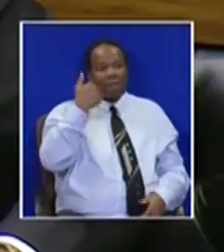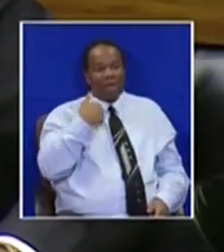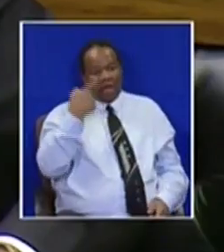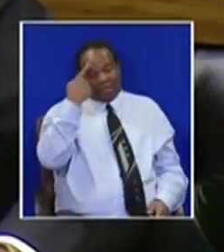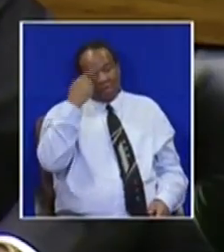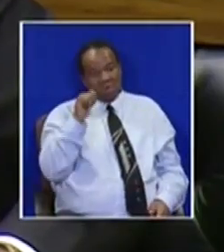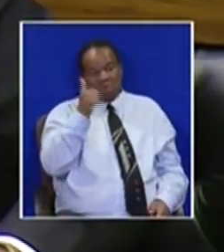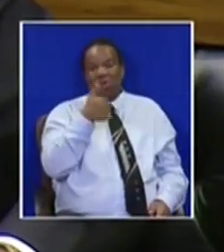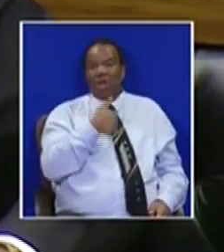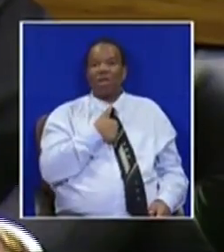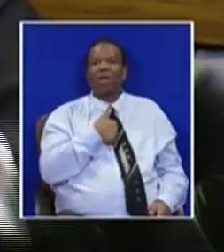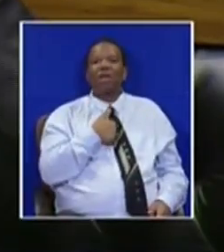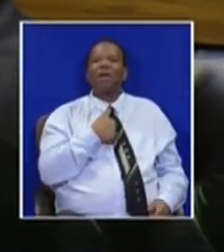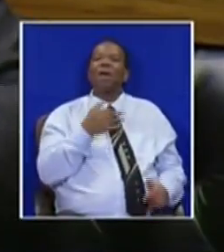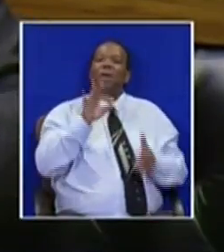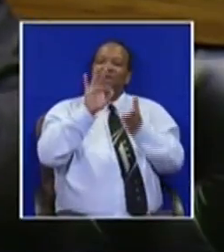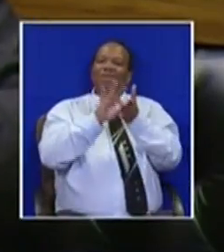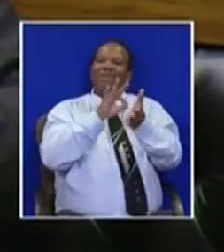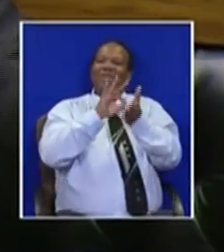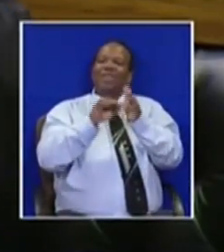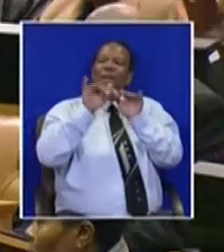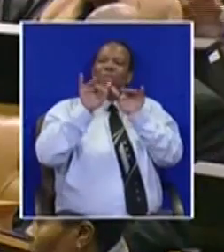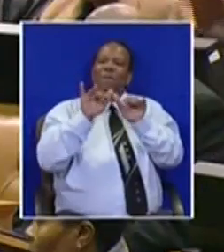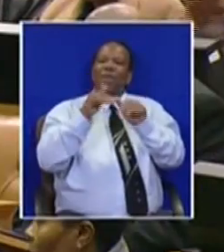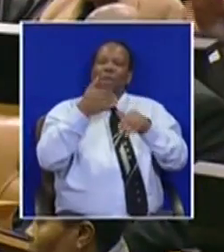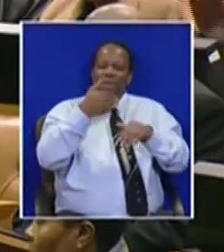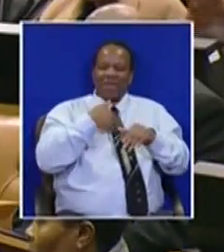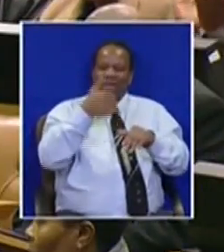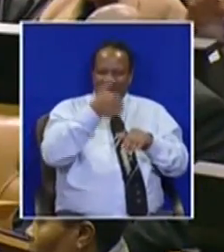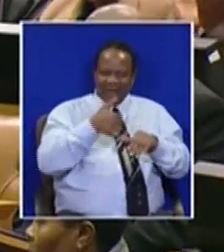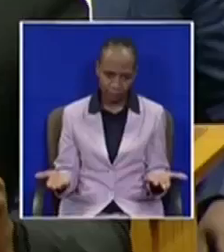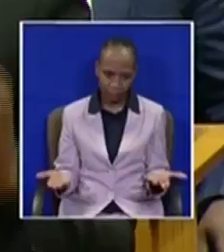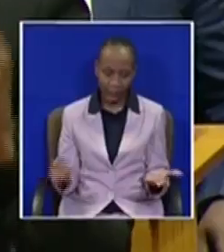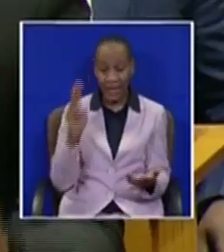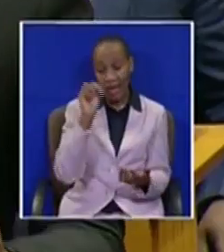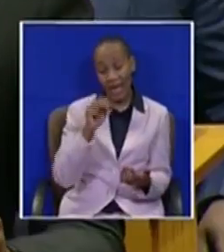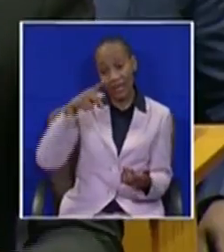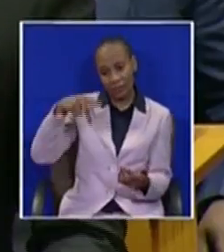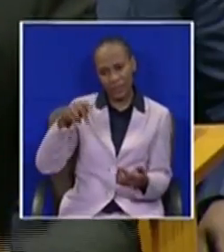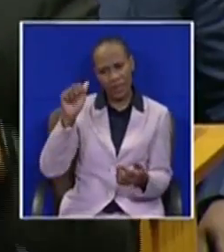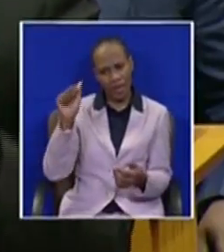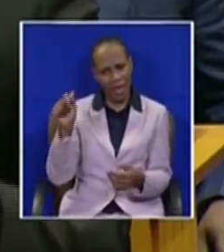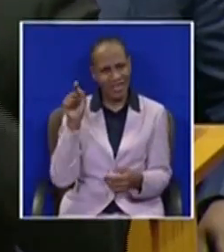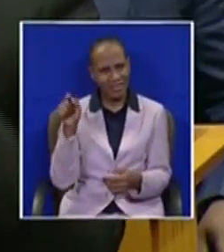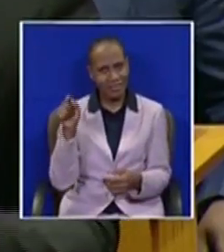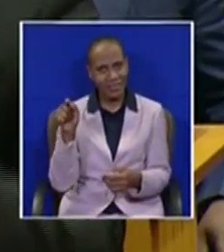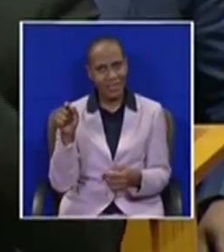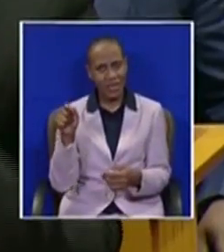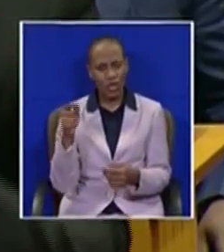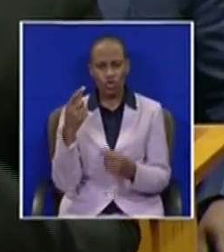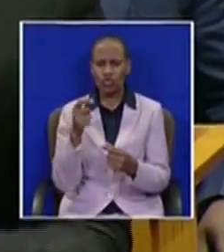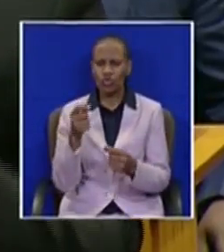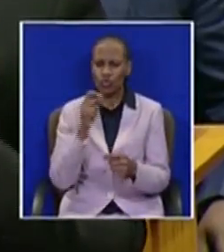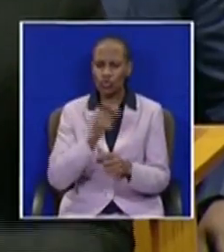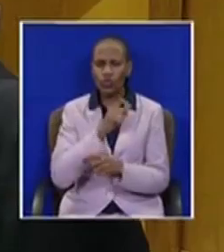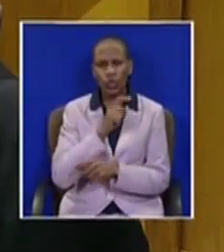the majority of this country as a leader that can lead South Africa. Die DA se leier Musi Maimane het